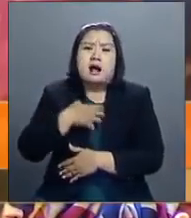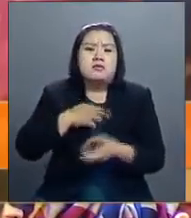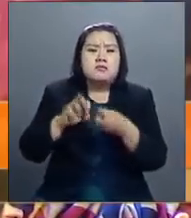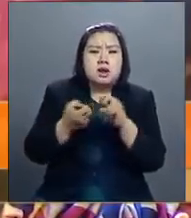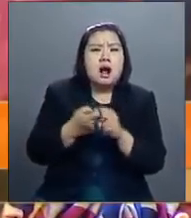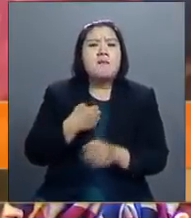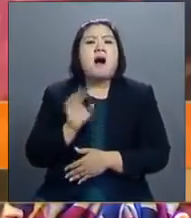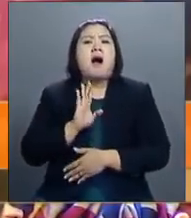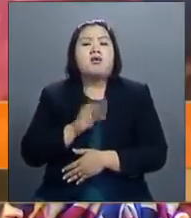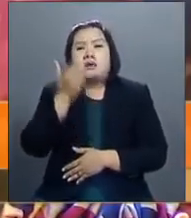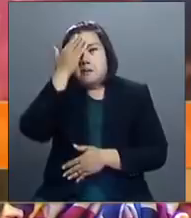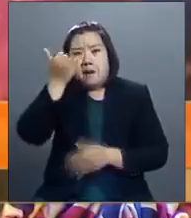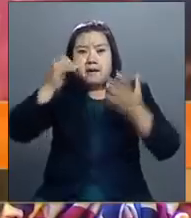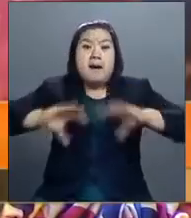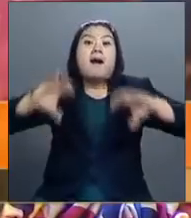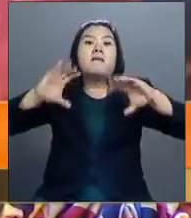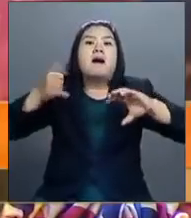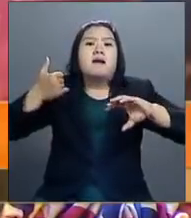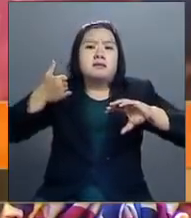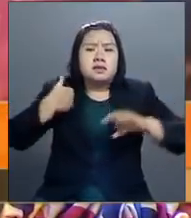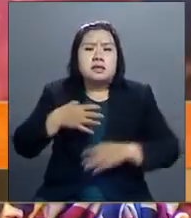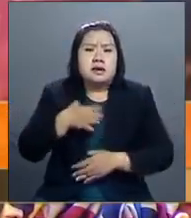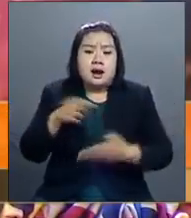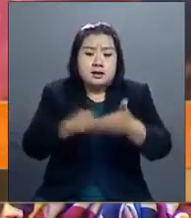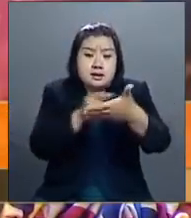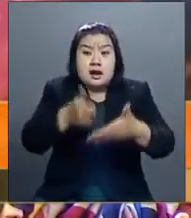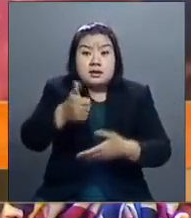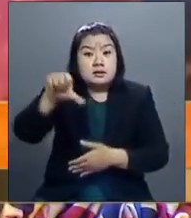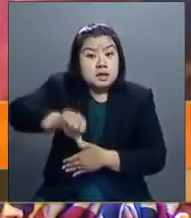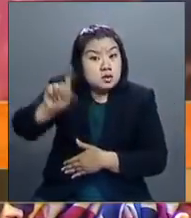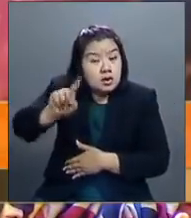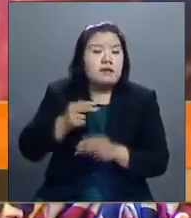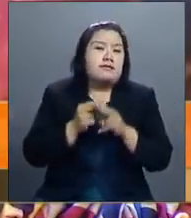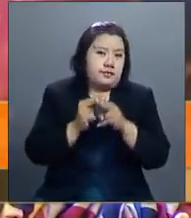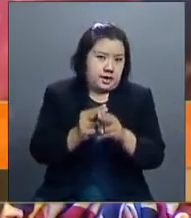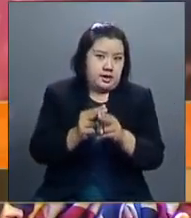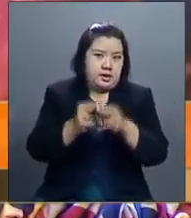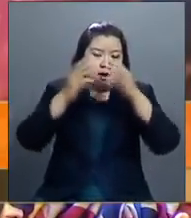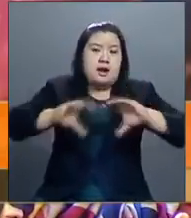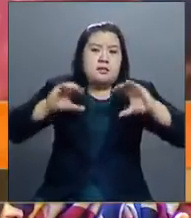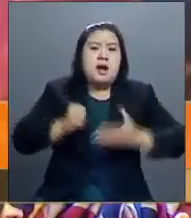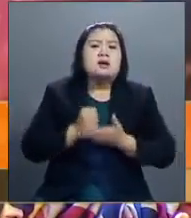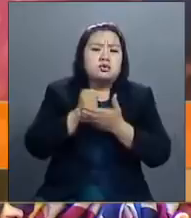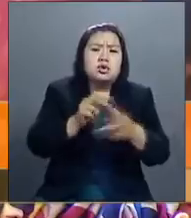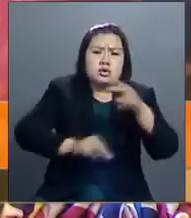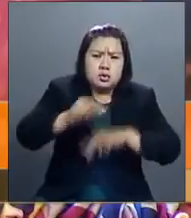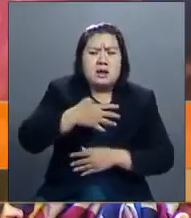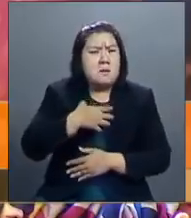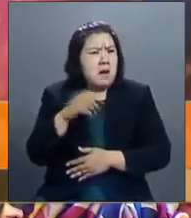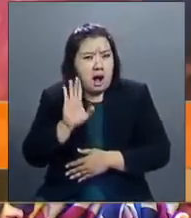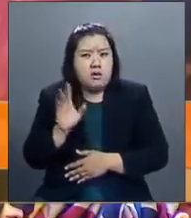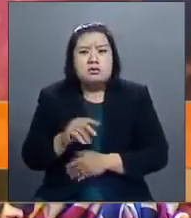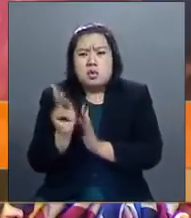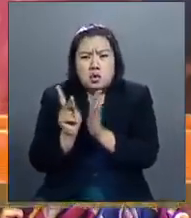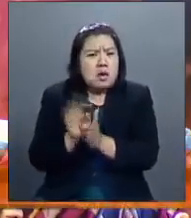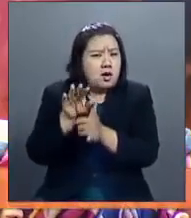มาเป็นรัฐบาลไม่อยากให้เลือกตั้งอีกมันอยู่ที่ท่านทั้งนั้นแหละนะรัฐบาลก็มีหน้าที่ในการดูแลความสงบแล้วไม่อยากใช้กำลังไม่อยากใช้กฎหมายไม่อย